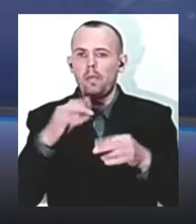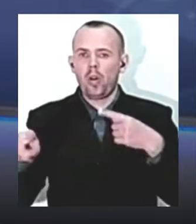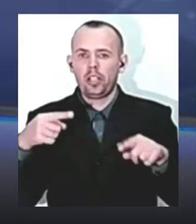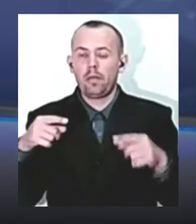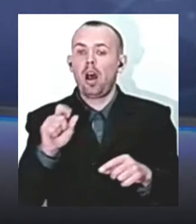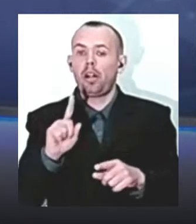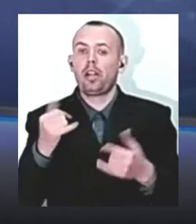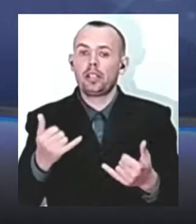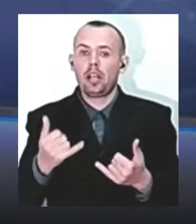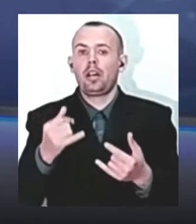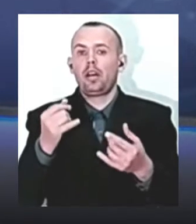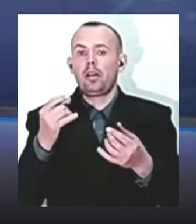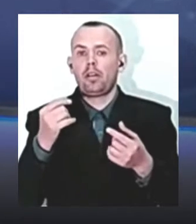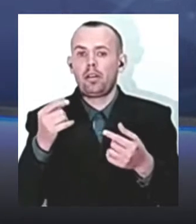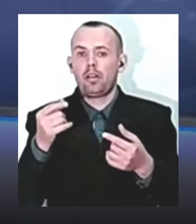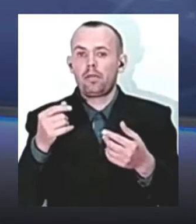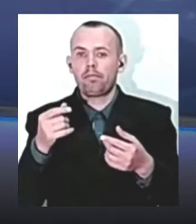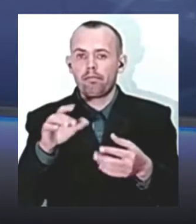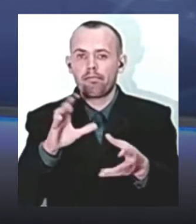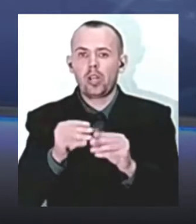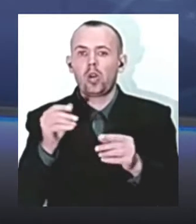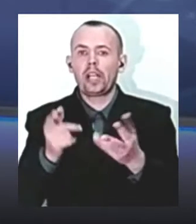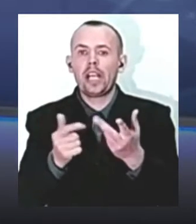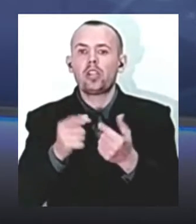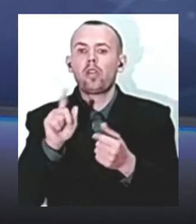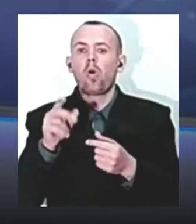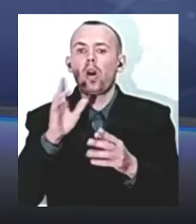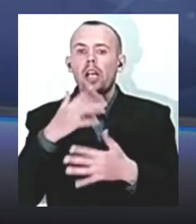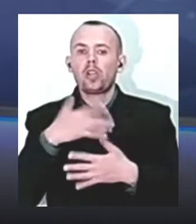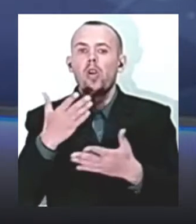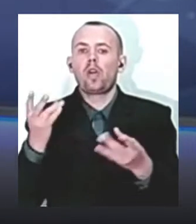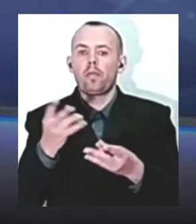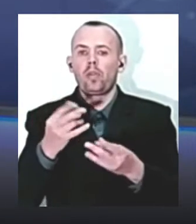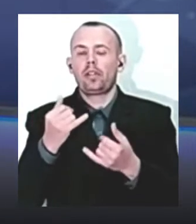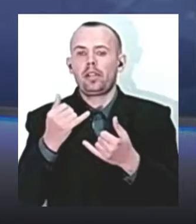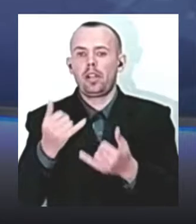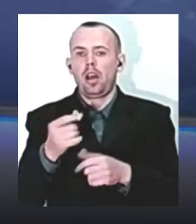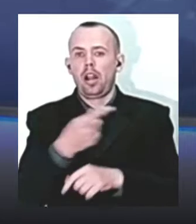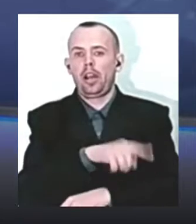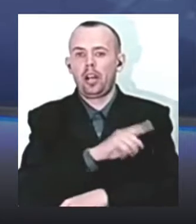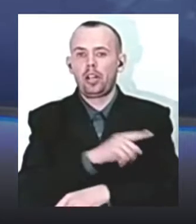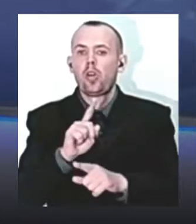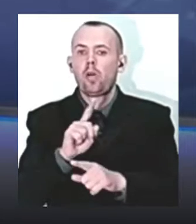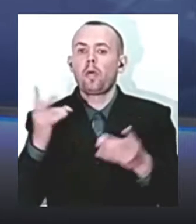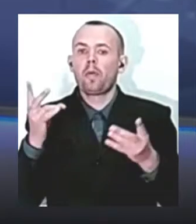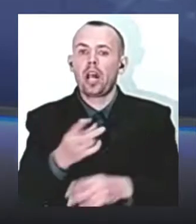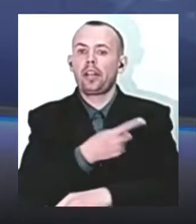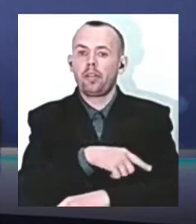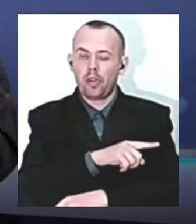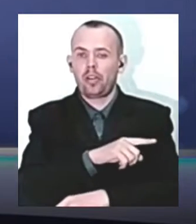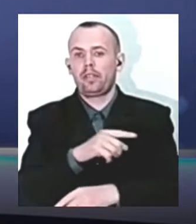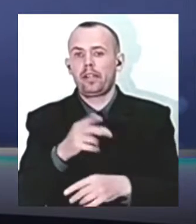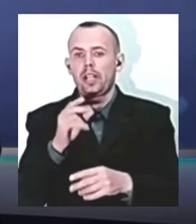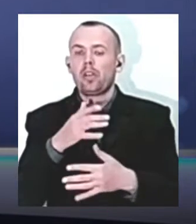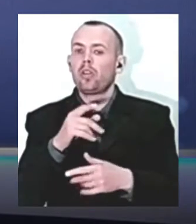росте кількість того кисню, який потрібно для лікарень. Тобто потреба лікарень збільшується. Тобто ви